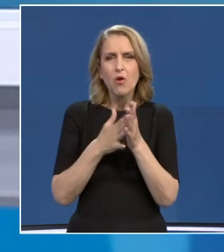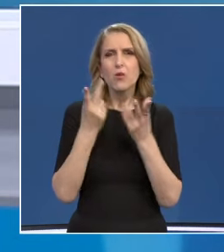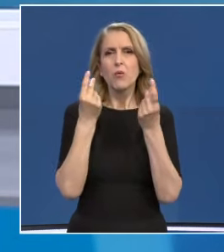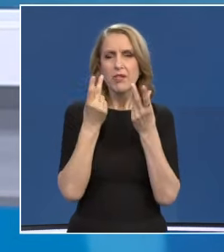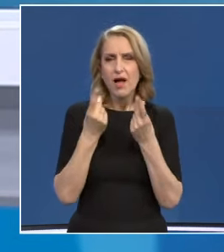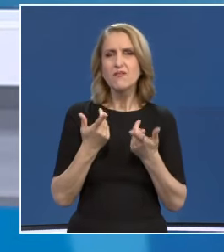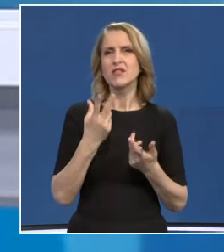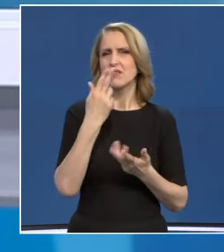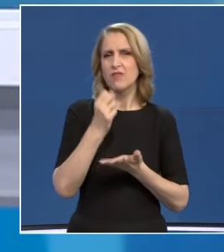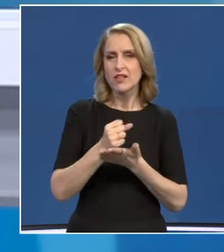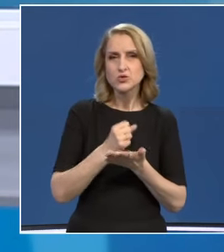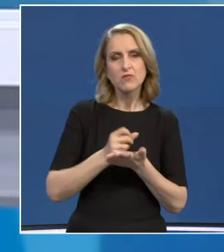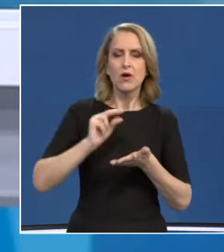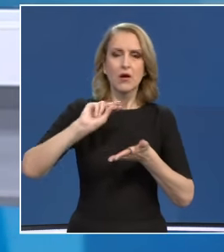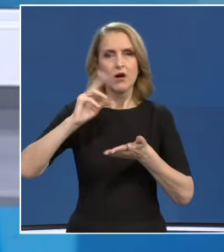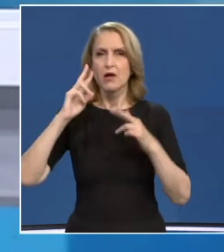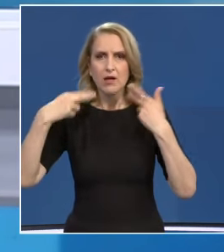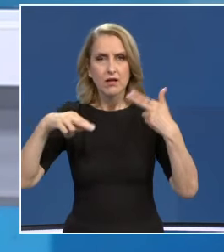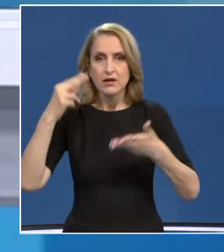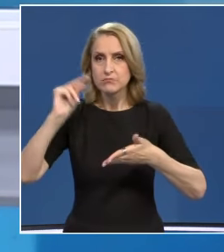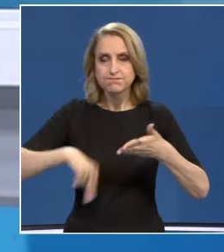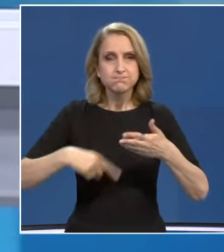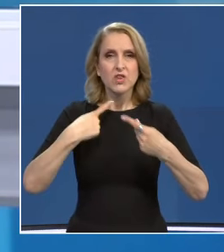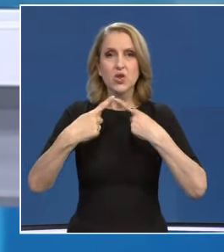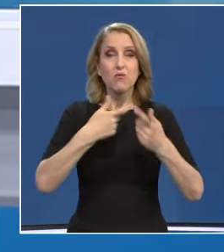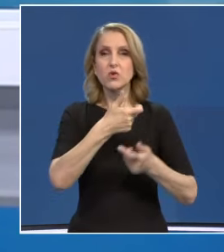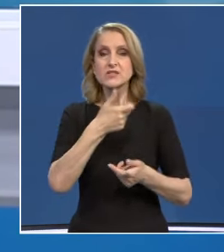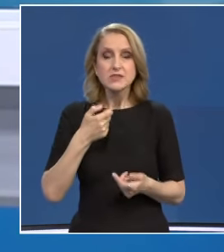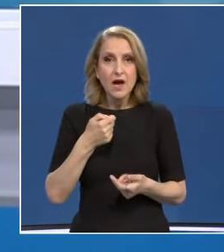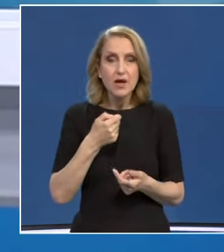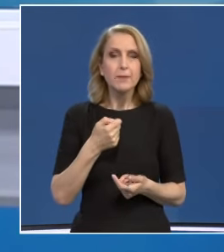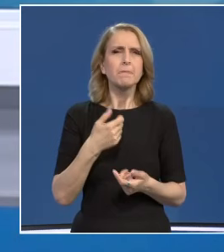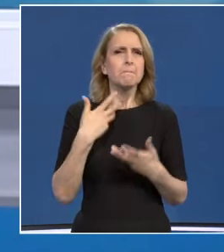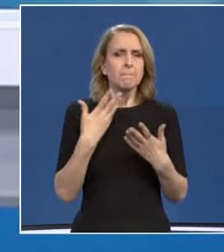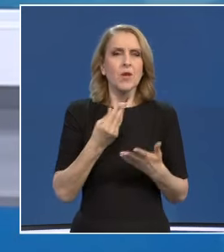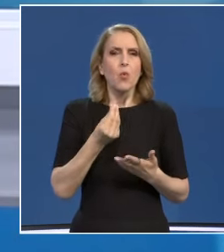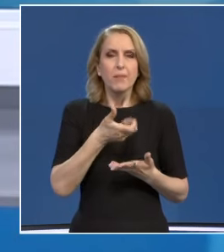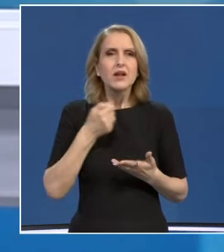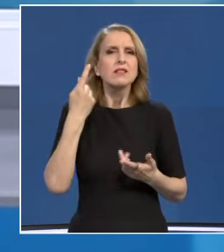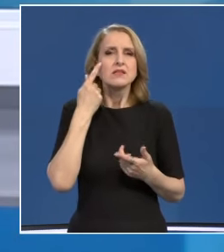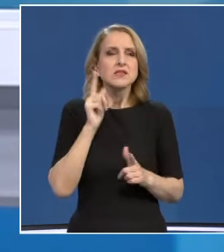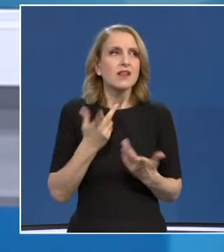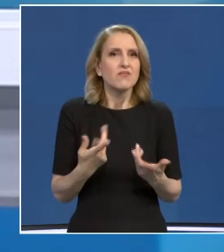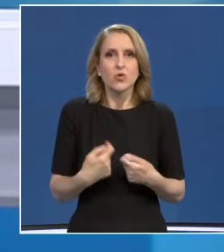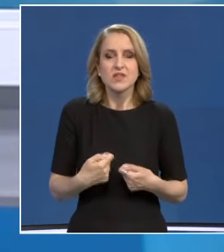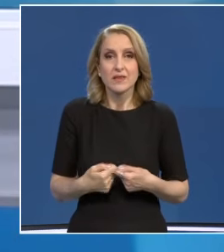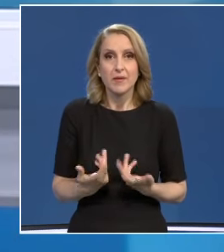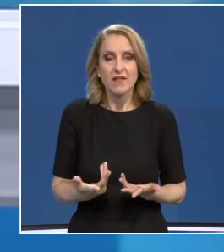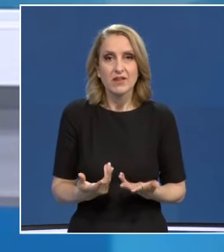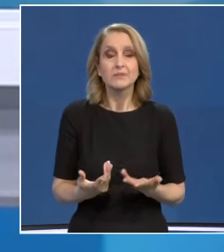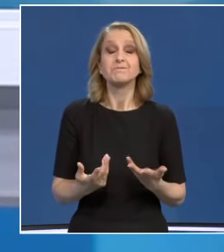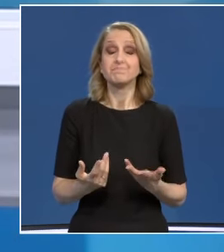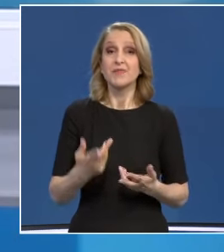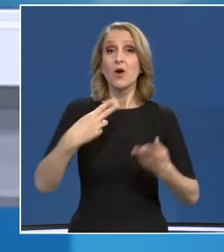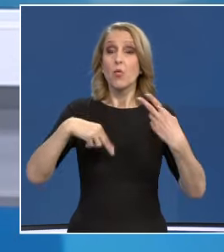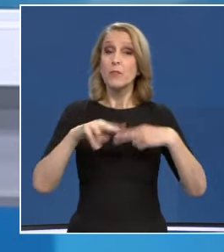които също са сключили договори за заем за хиляди левове, без да си дават сметка какво всъщност са направили. Комисията за защита